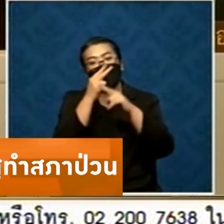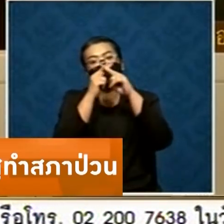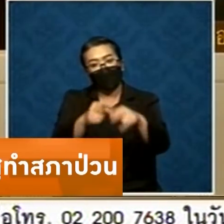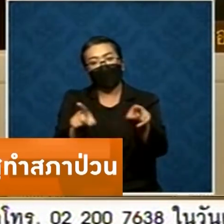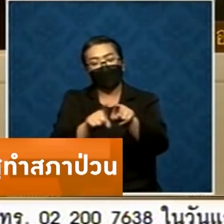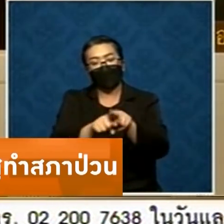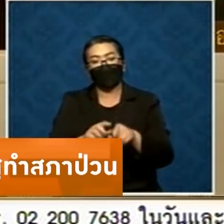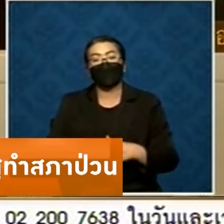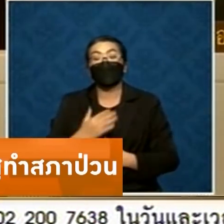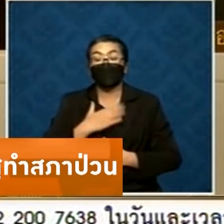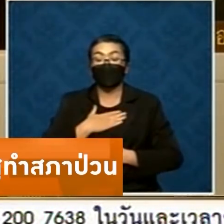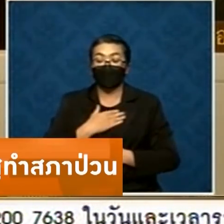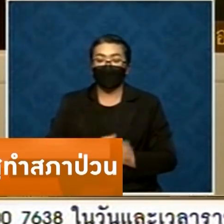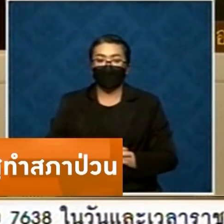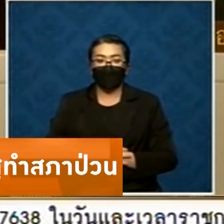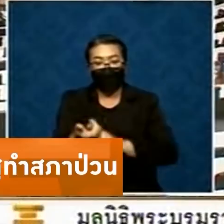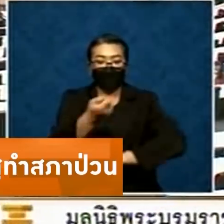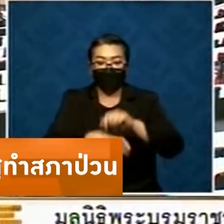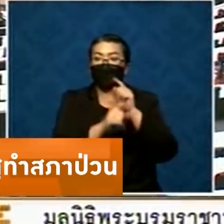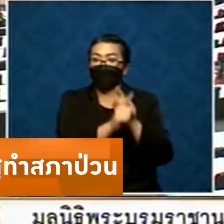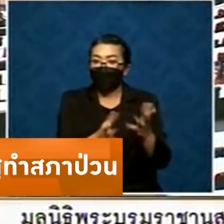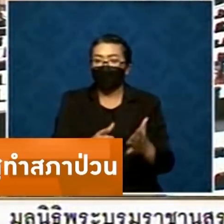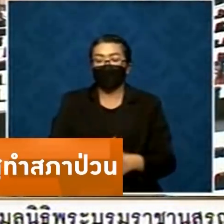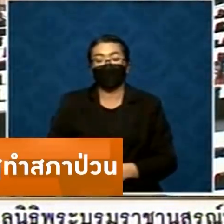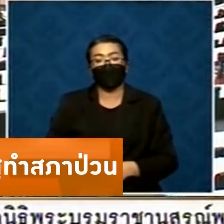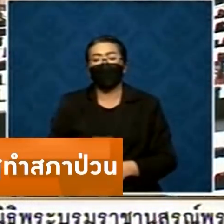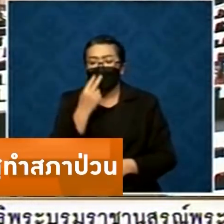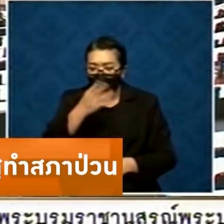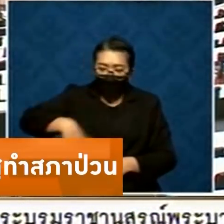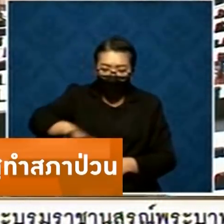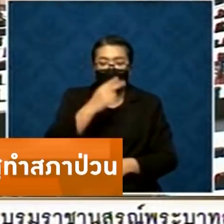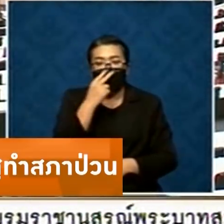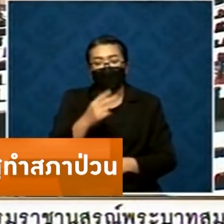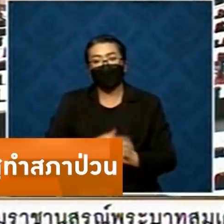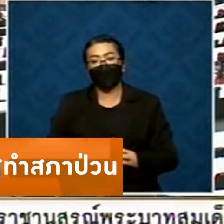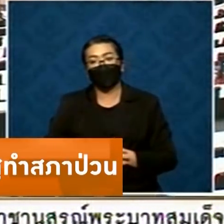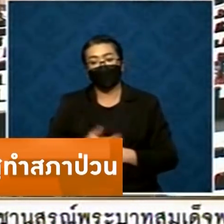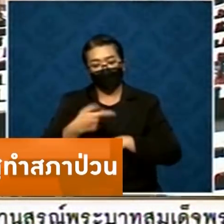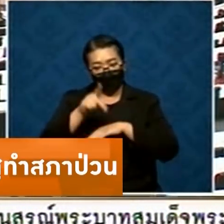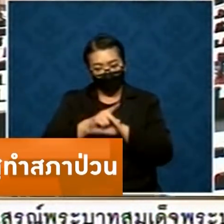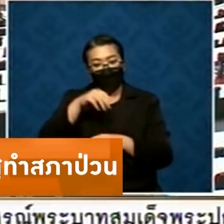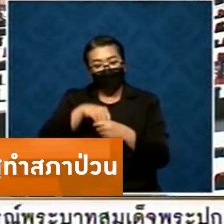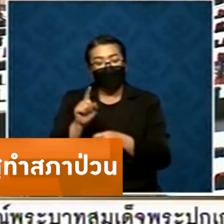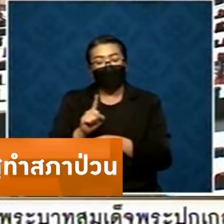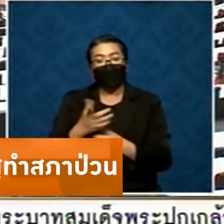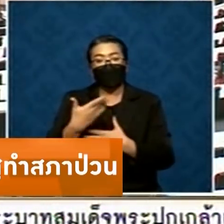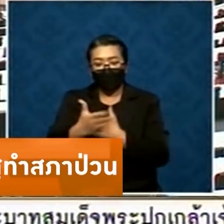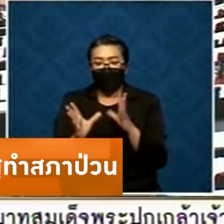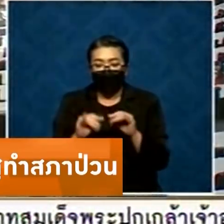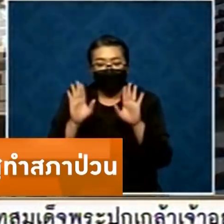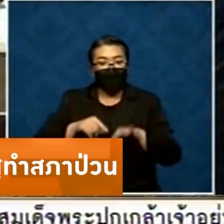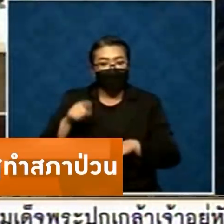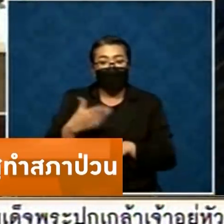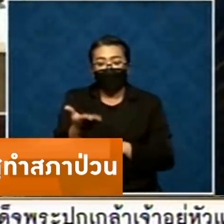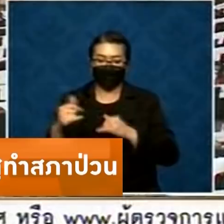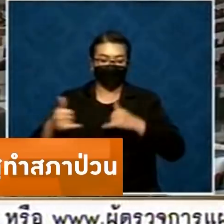ความผิดชอบแล้วก็อาจจะนำไปสู่การขยับค่อยๆยกระดับสู่การเรียกร้องให้อำนาจนอกระบบเข้ามาล้มกระดานหรือเปล่าหรือจะไปเลย